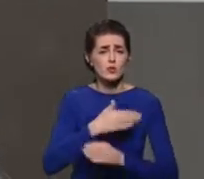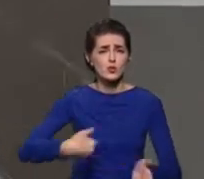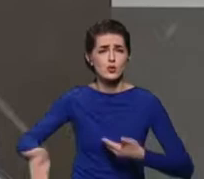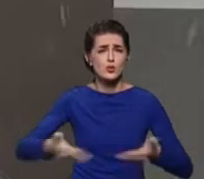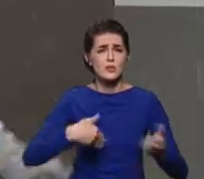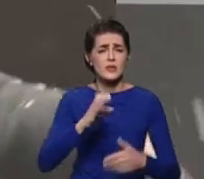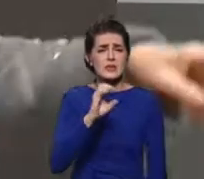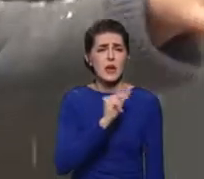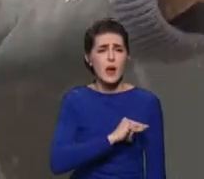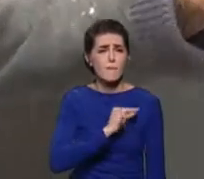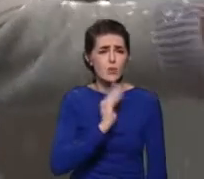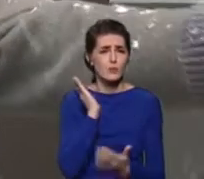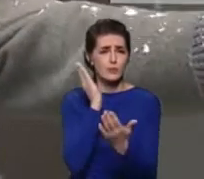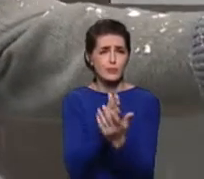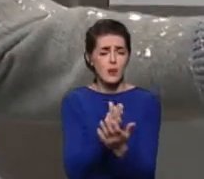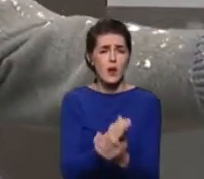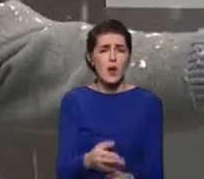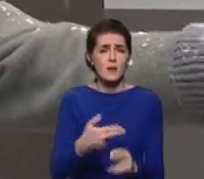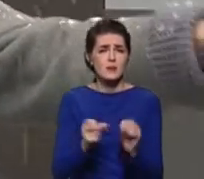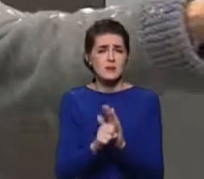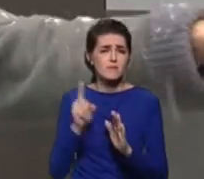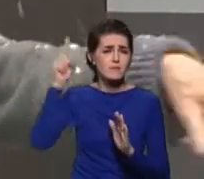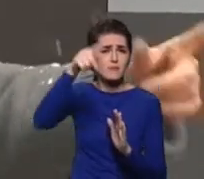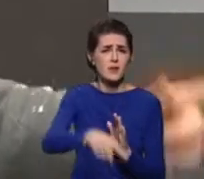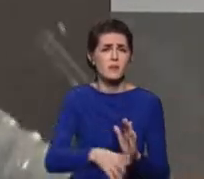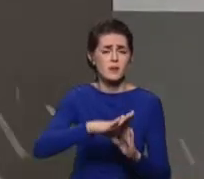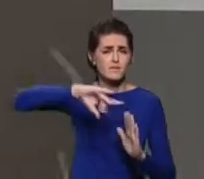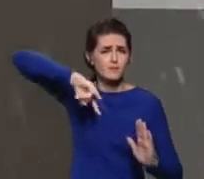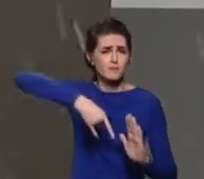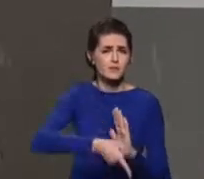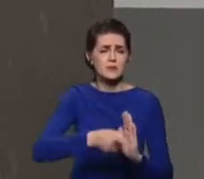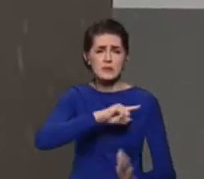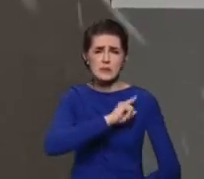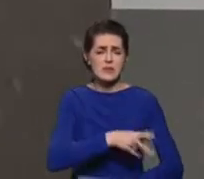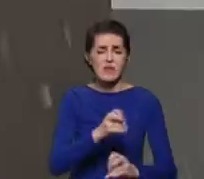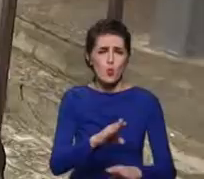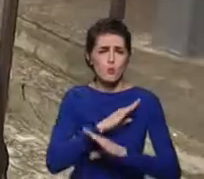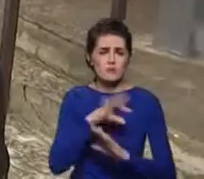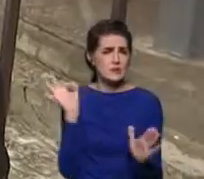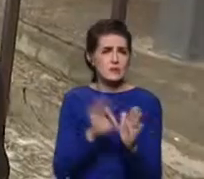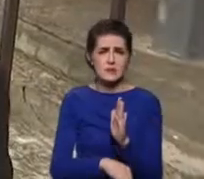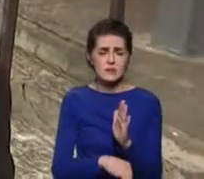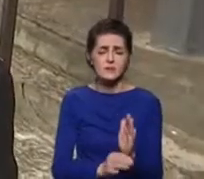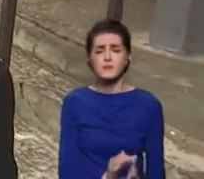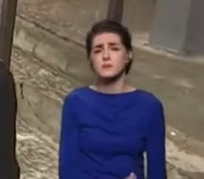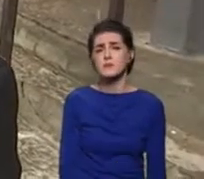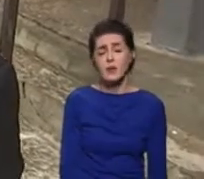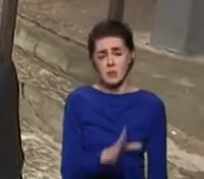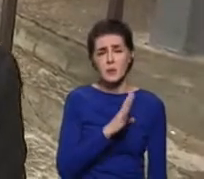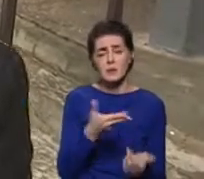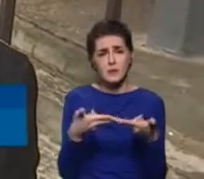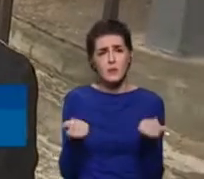з роботи з снарядом. Воронка большая була, насмерть убили. Ще як страшно